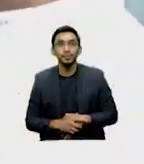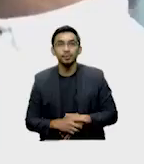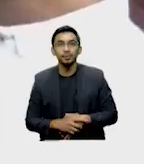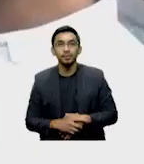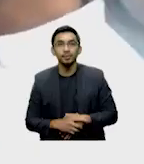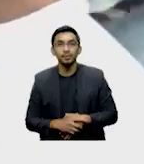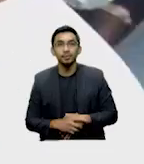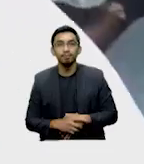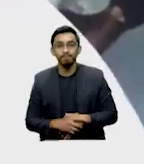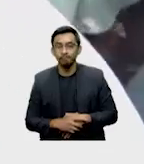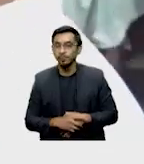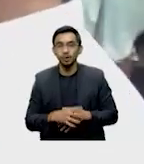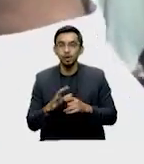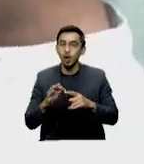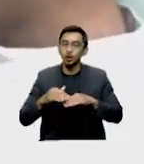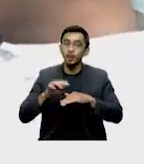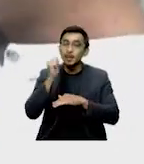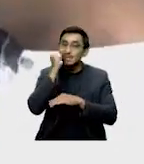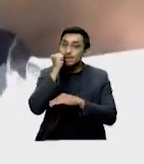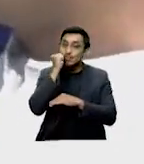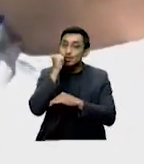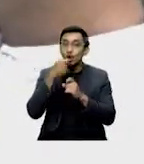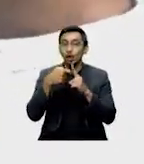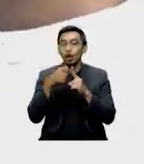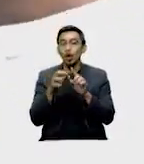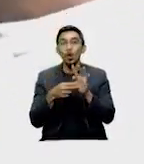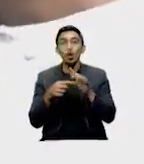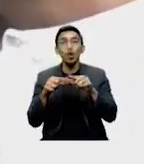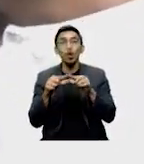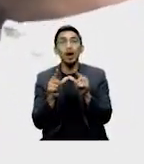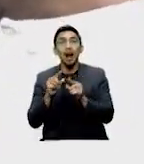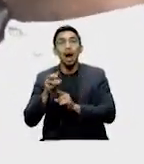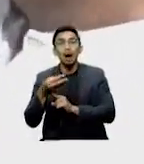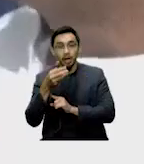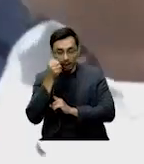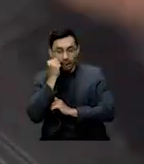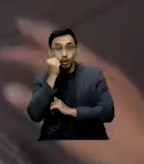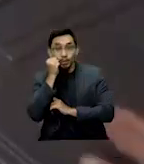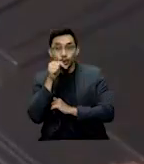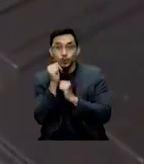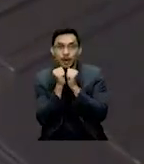Ratusan mama di Kelurahan Molawe, Kabupaten Konawe Utara, Sulawesi Tenggara, rela berdesakan berebut sembako gratis.